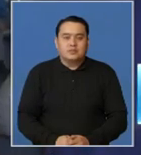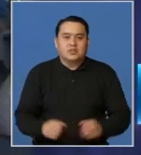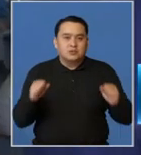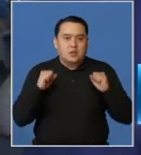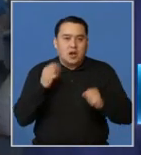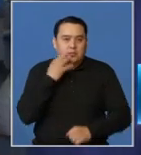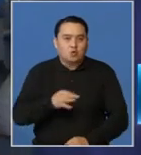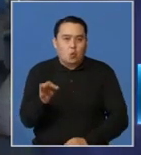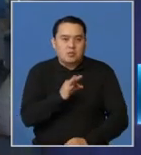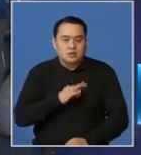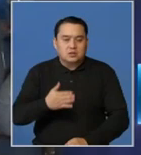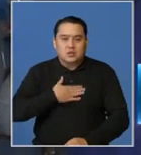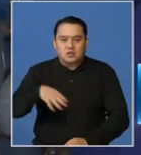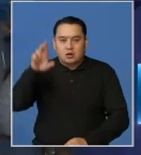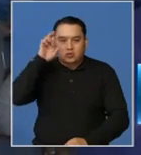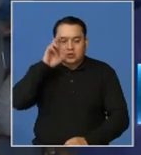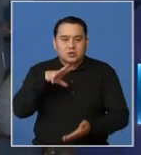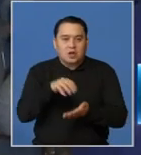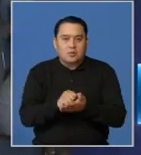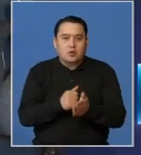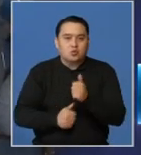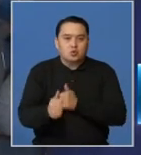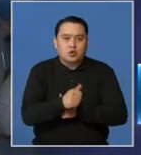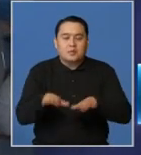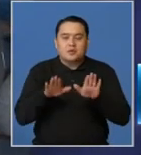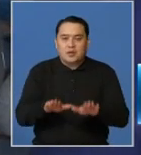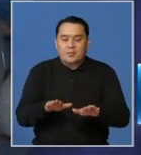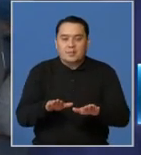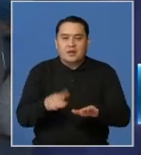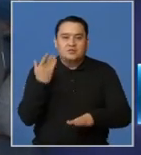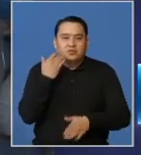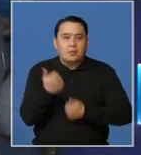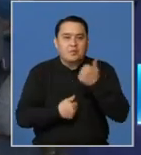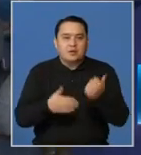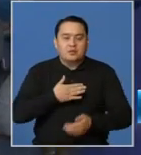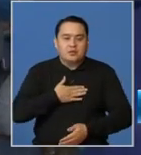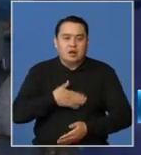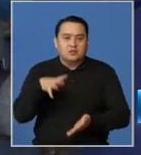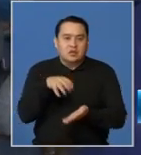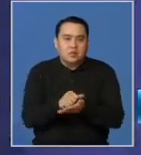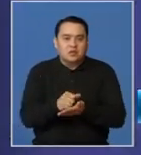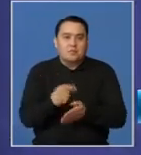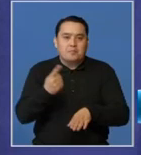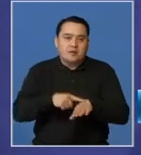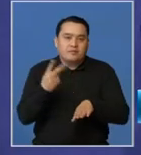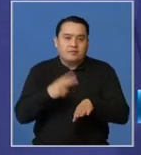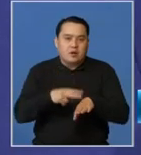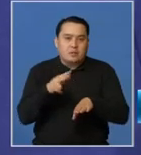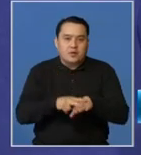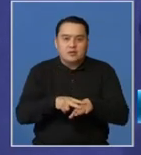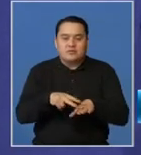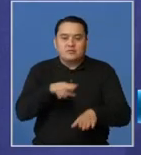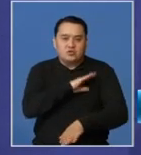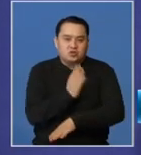Спортсменки Алматинской области в нашей стране занимают ведущие позиции. На всех первенствах республики они занимают призовые места и входят в